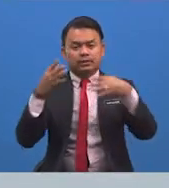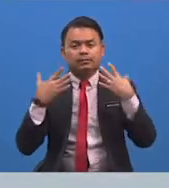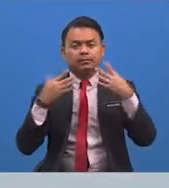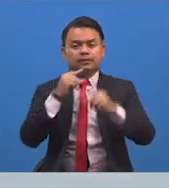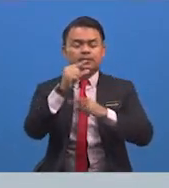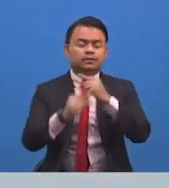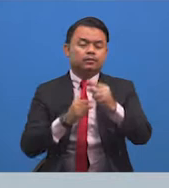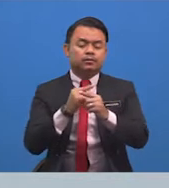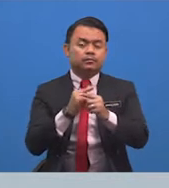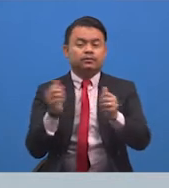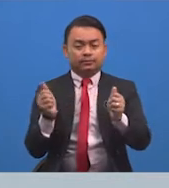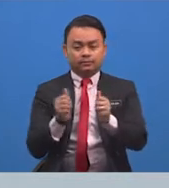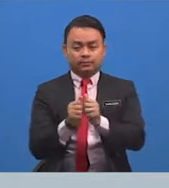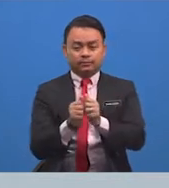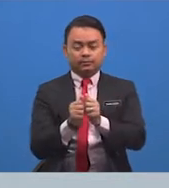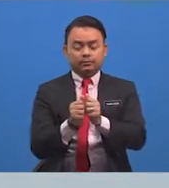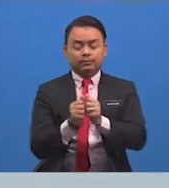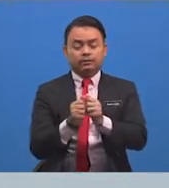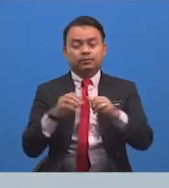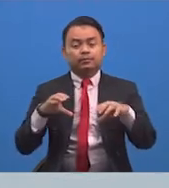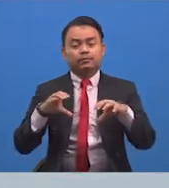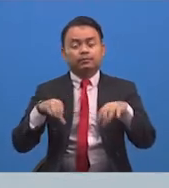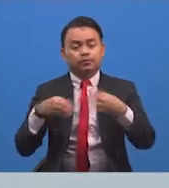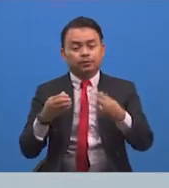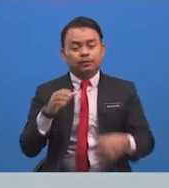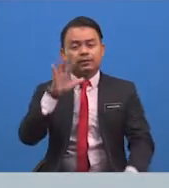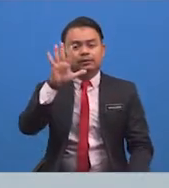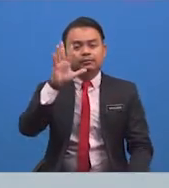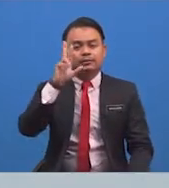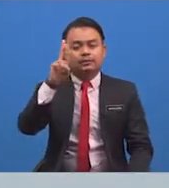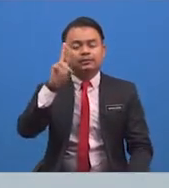dengan mengamalkan amalan 5R.